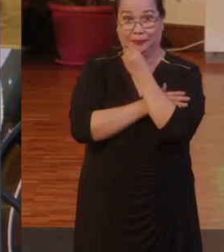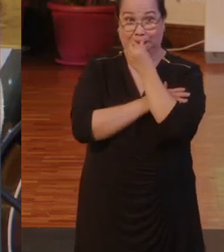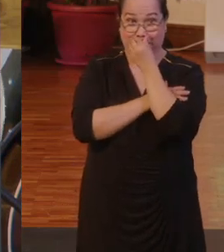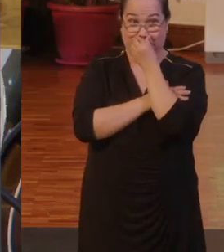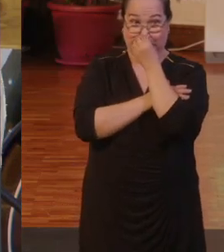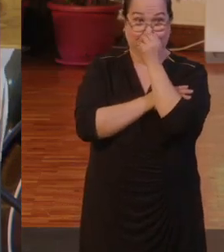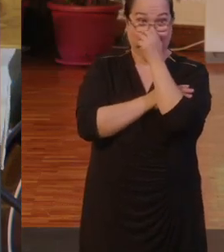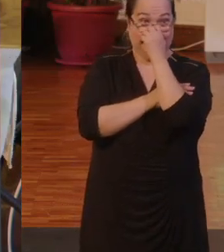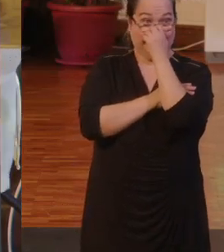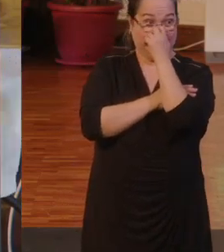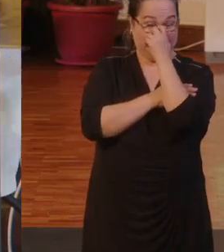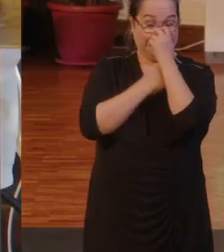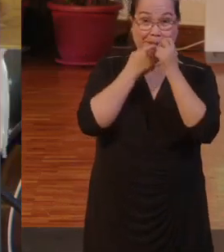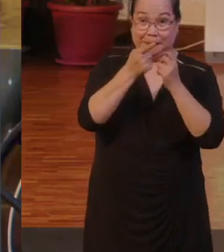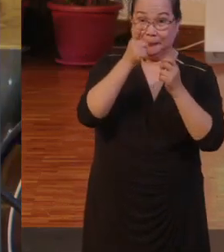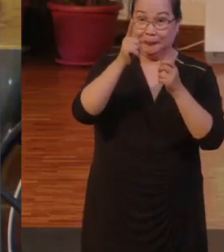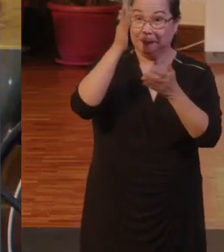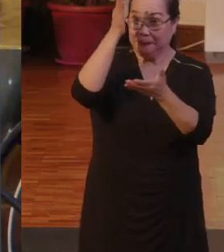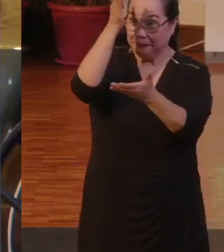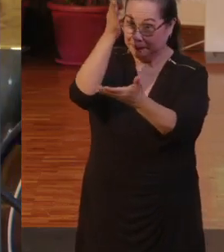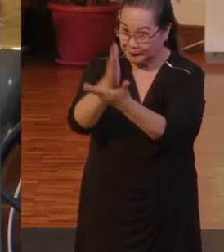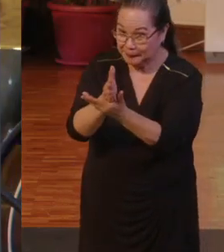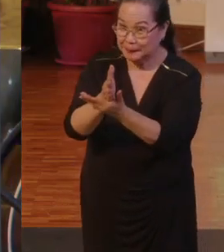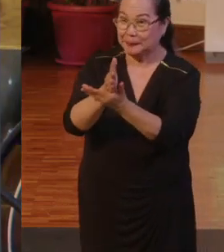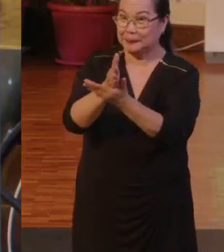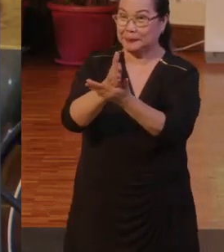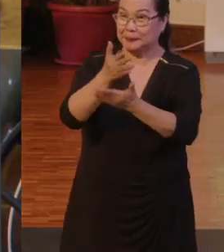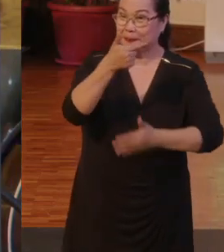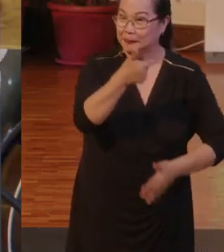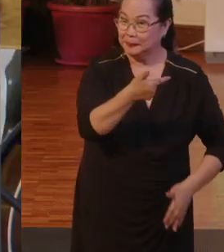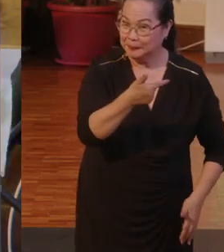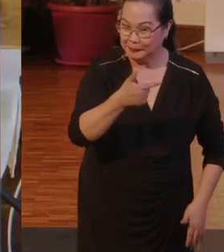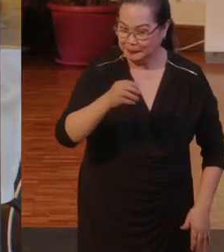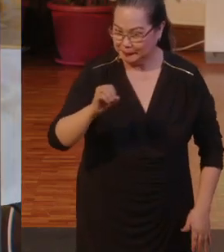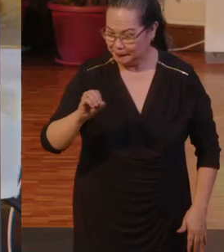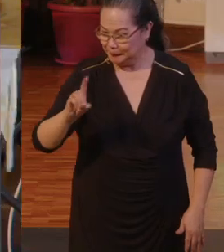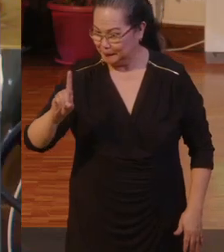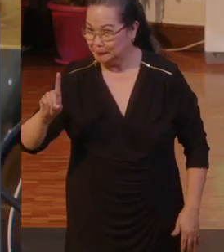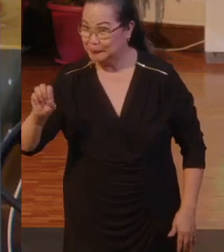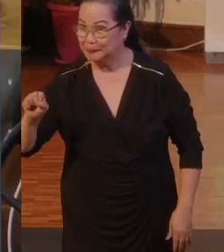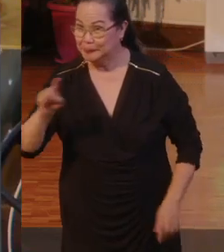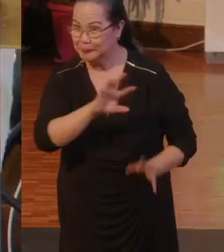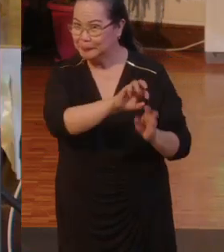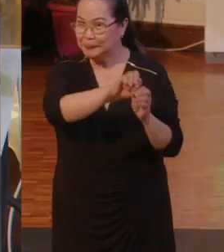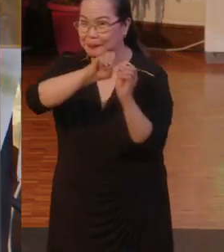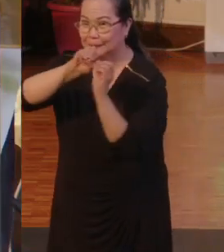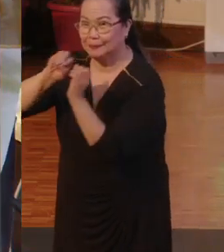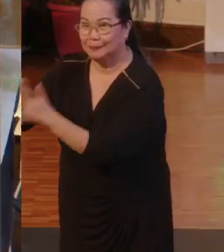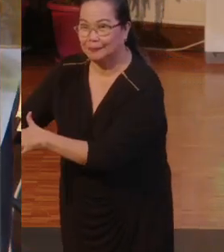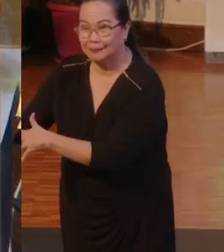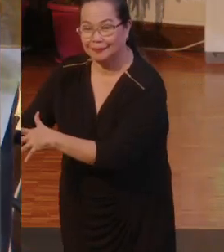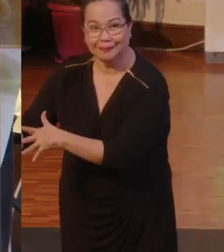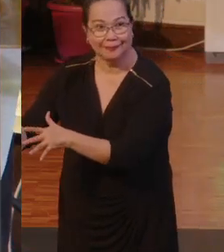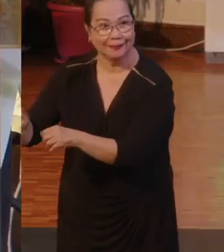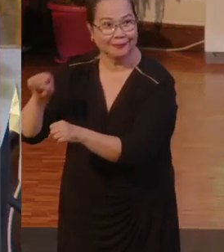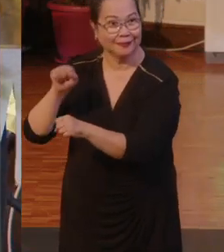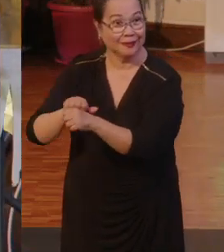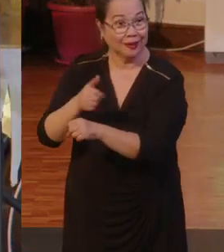sarili nating asawa, na mas mahal natin kaysa sa Diyos. Sarili natin mga